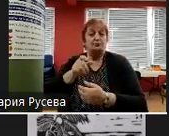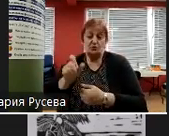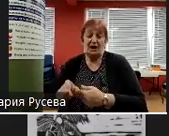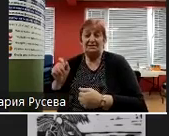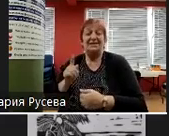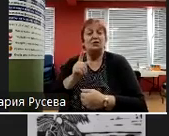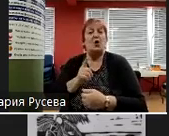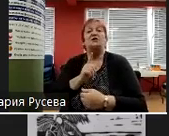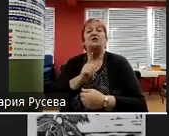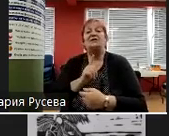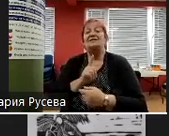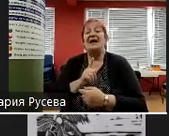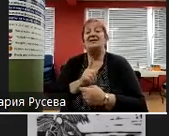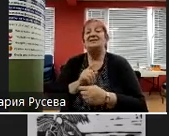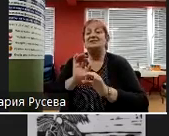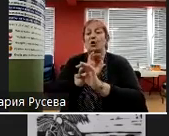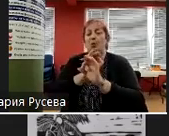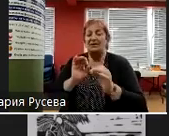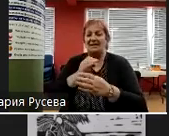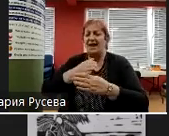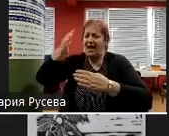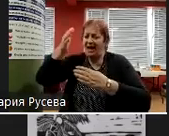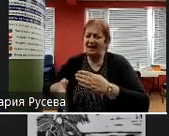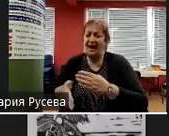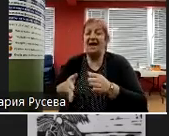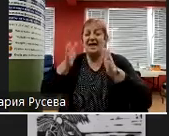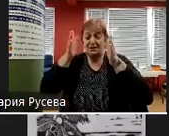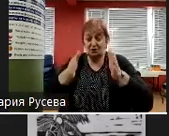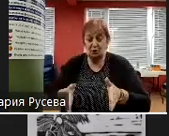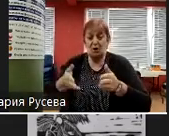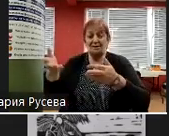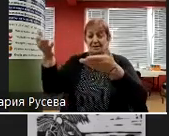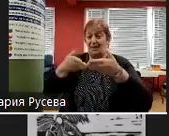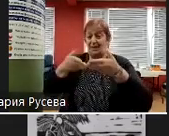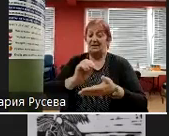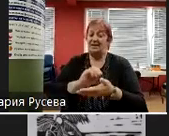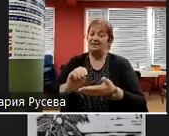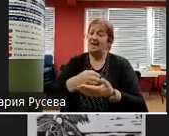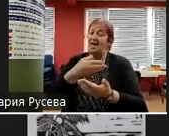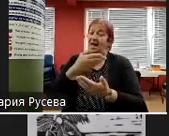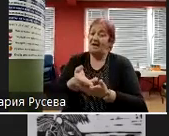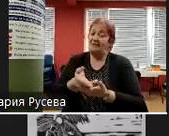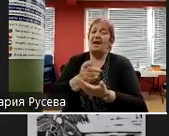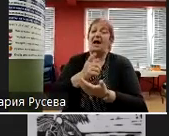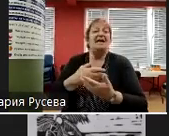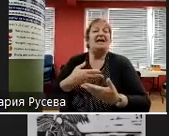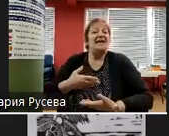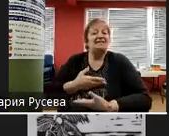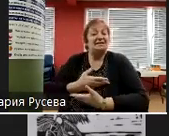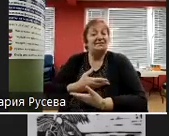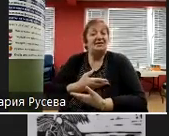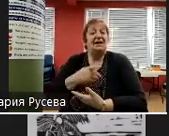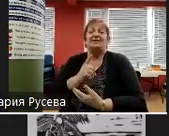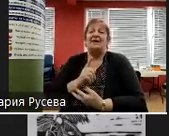за това трябва да се определи краен срок, нали, за приемане на заявките и изискванията, за